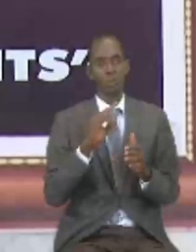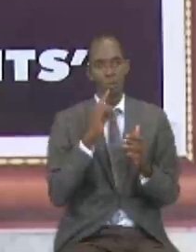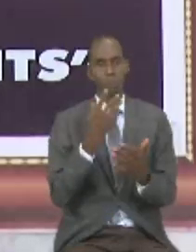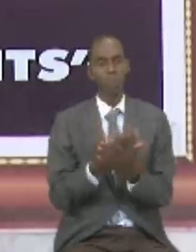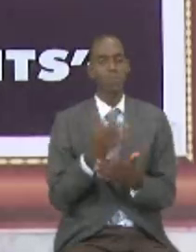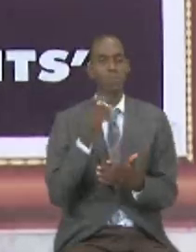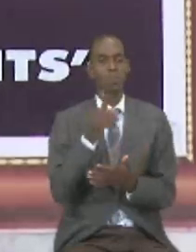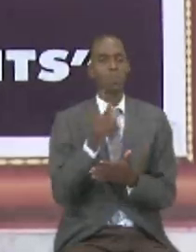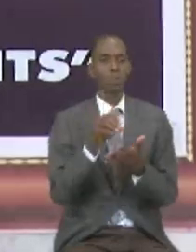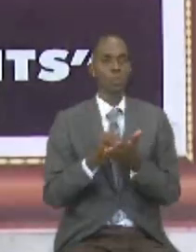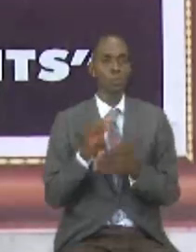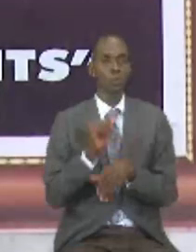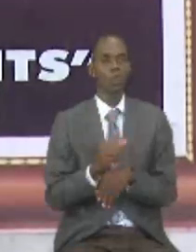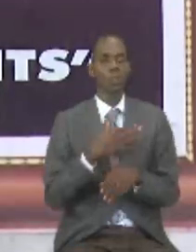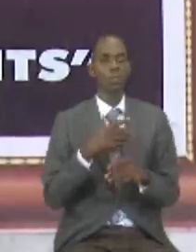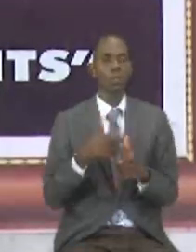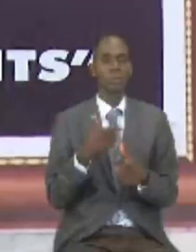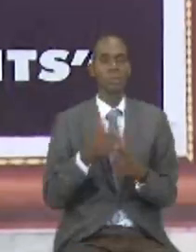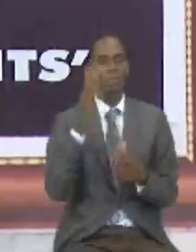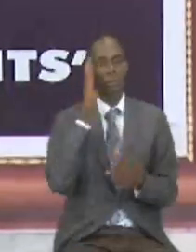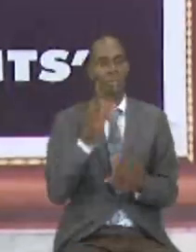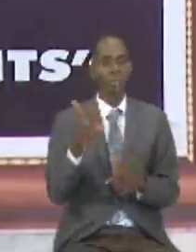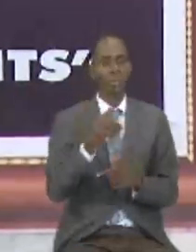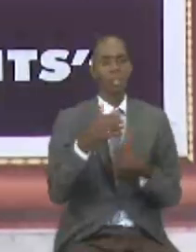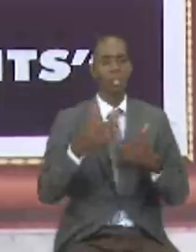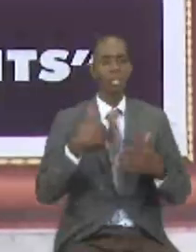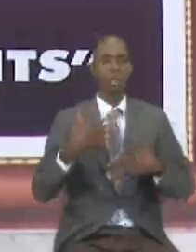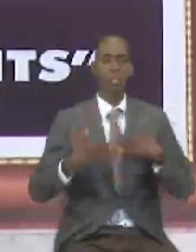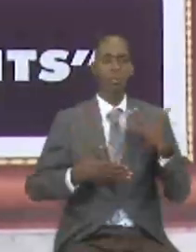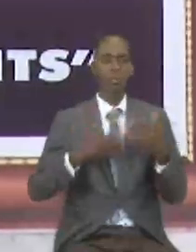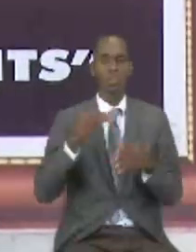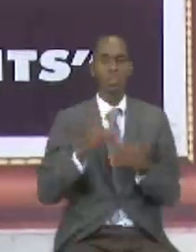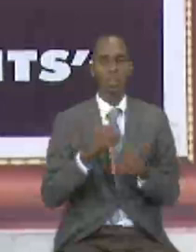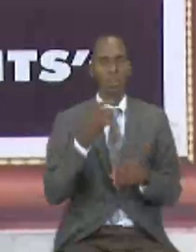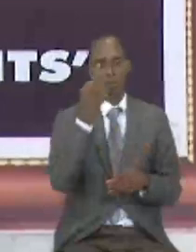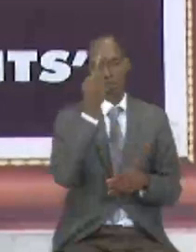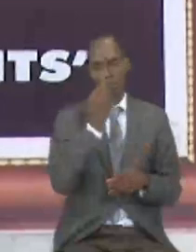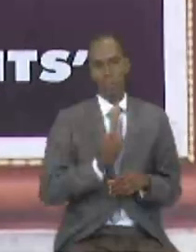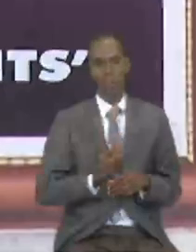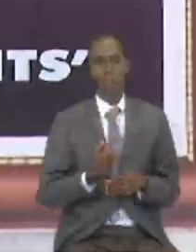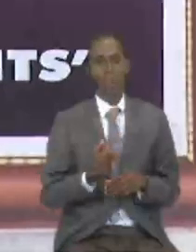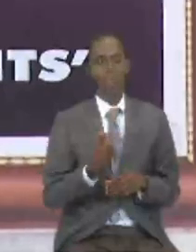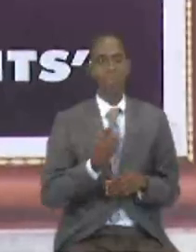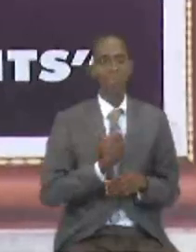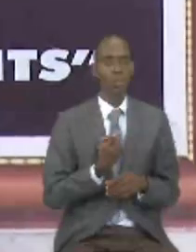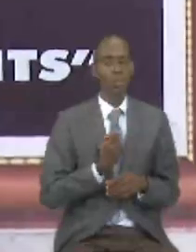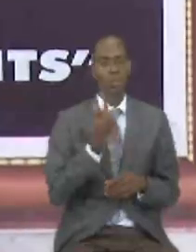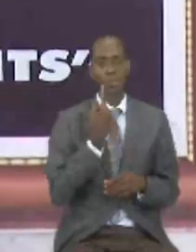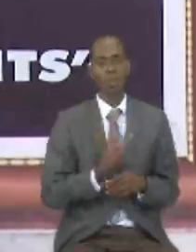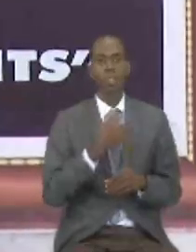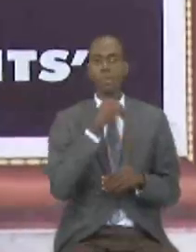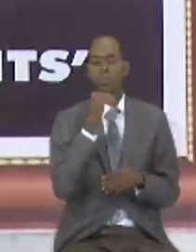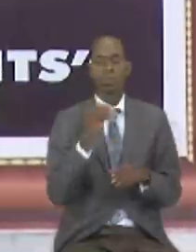œuvres, et alors il aura sujet de se glorifier pour lui seul et non par rapport à autrui.